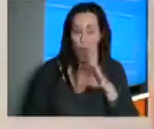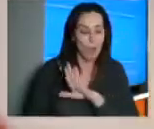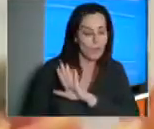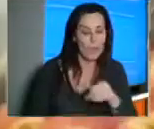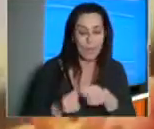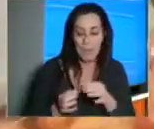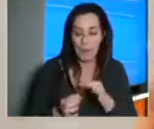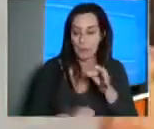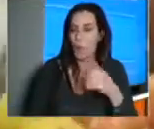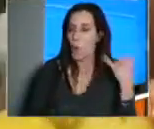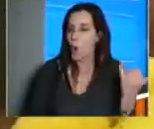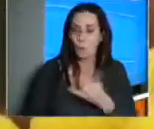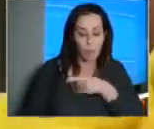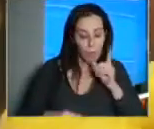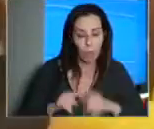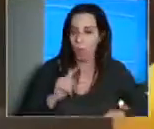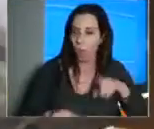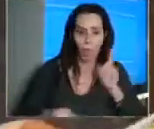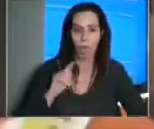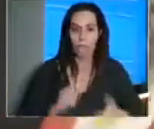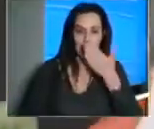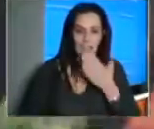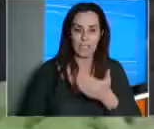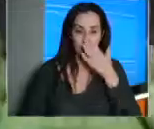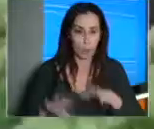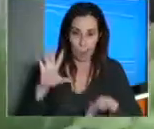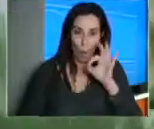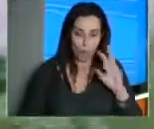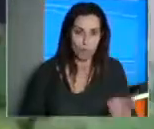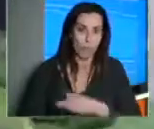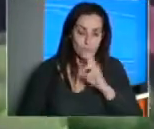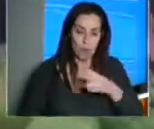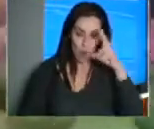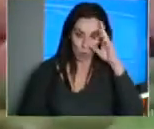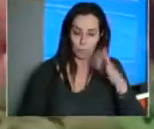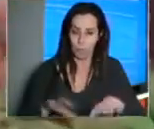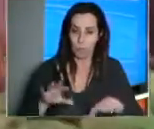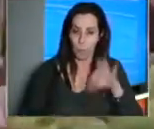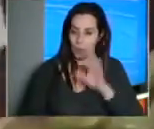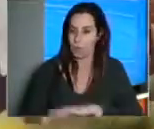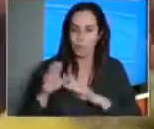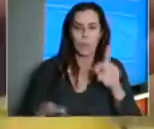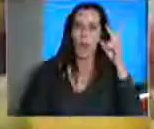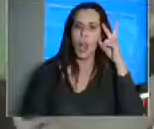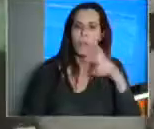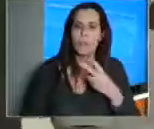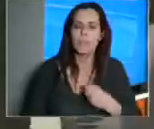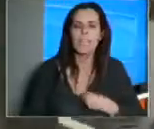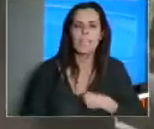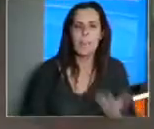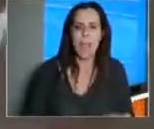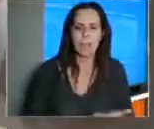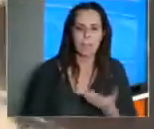לגבי הפריפריה, והוא כל הזמן שוב ושוב מתאכזב מהפריפריה שמצביעה ליכוד ומצביעה ימין, זה שהם לא מבינים את